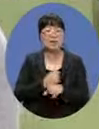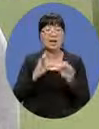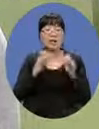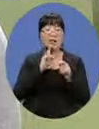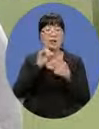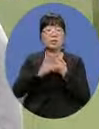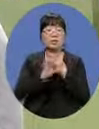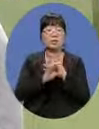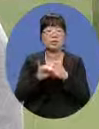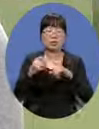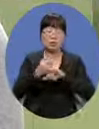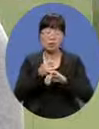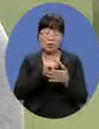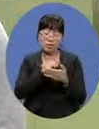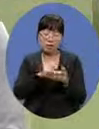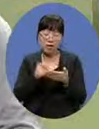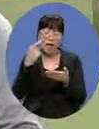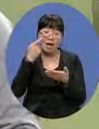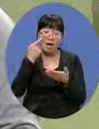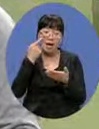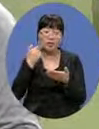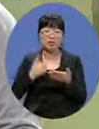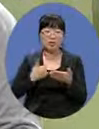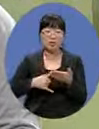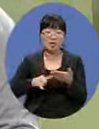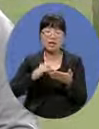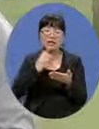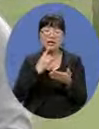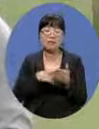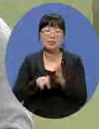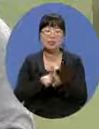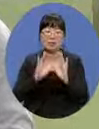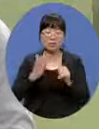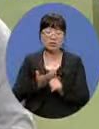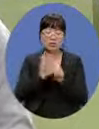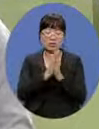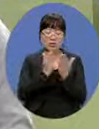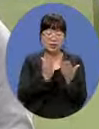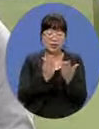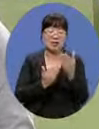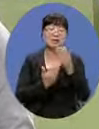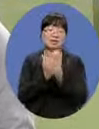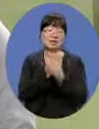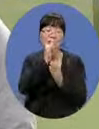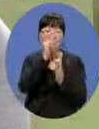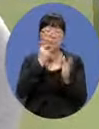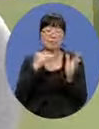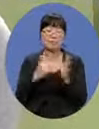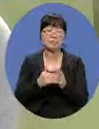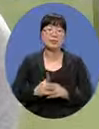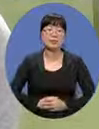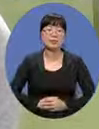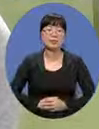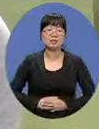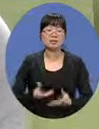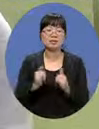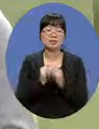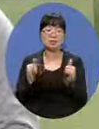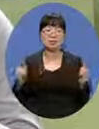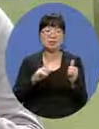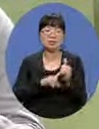얘기하면 적어놓고 꼭 기억하려고 해보시면 우리 아이만을 위한 육아 백과가 나중에 생기거든요. 네네. 그래서 많은 분들이